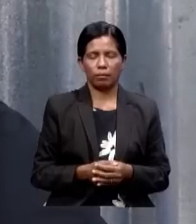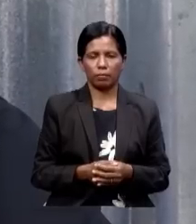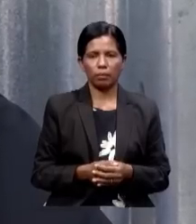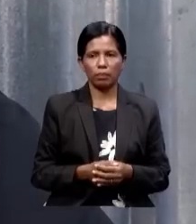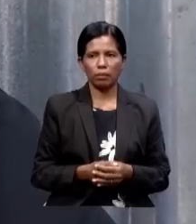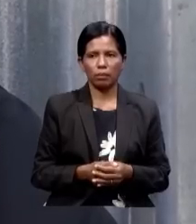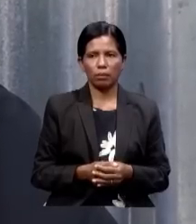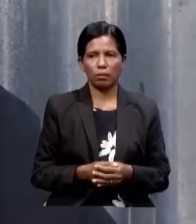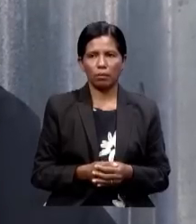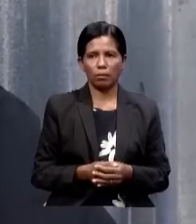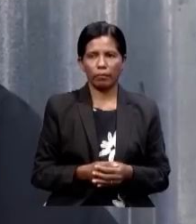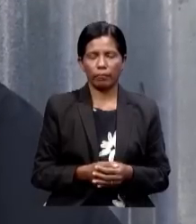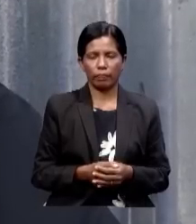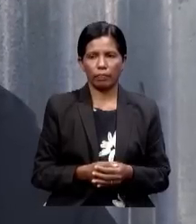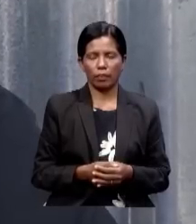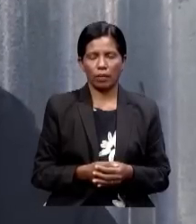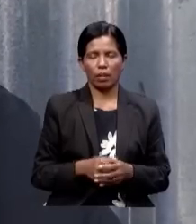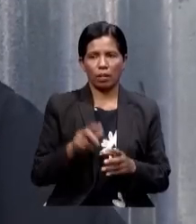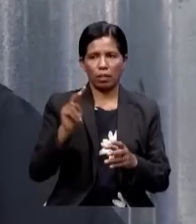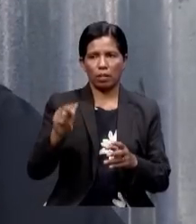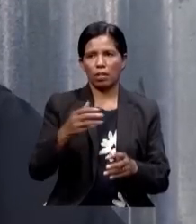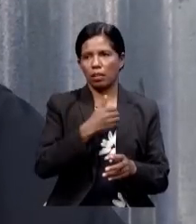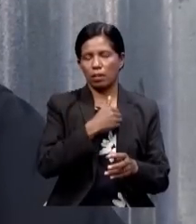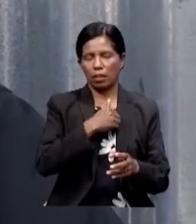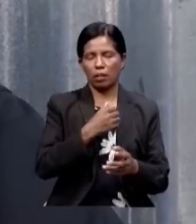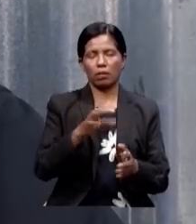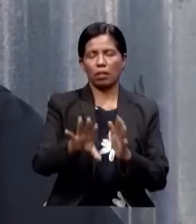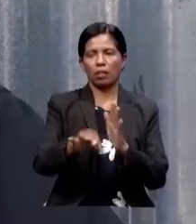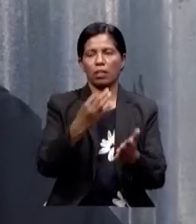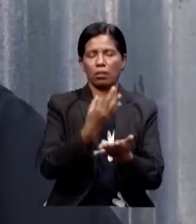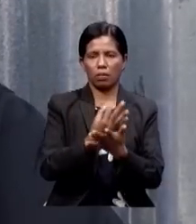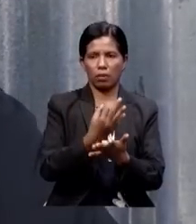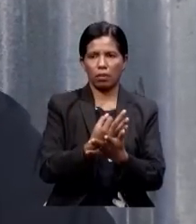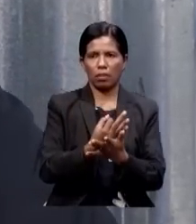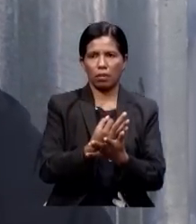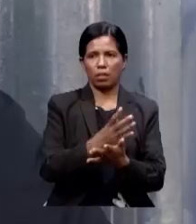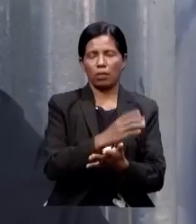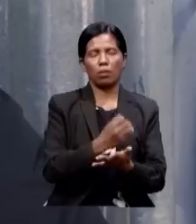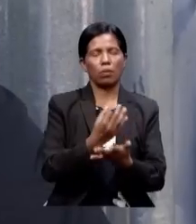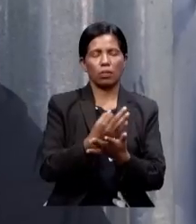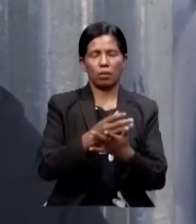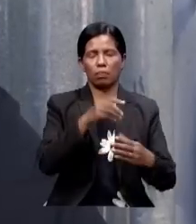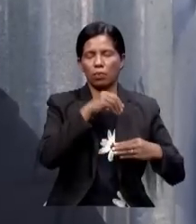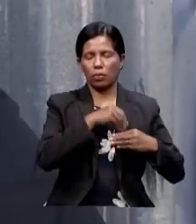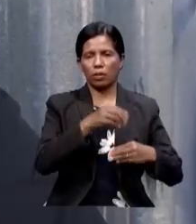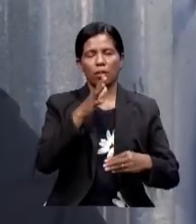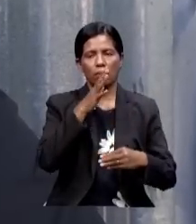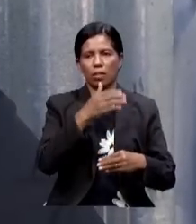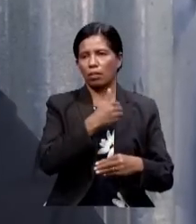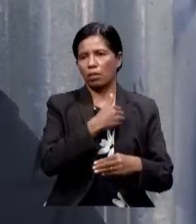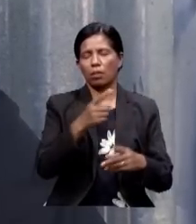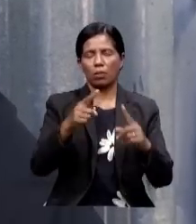cuma nia sidau ke tambua tidak be sidam porse main lah ya to agora sipil